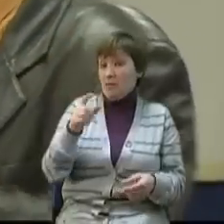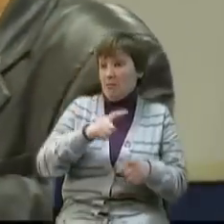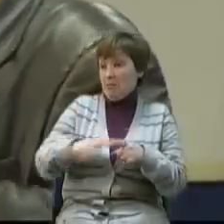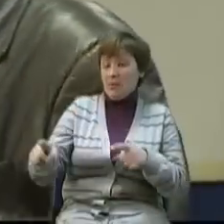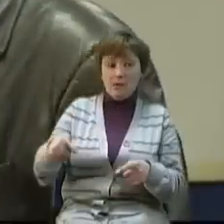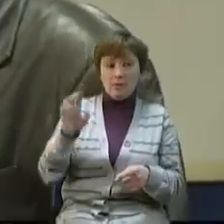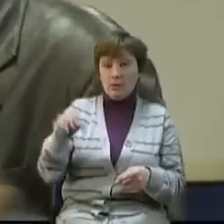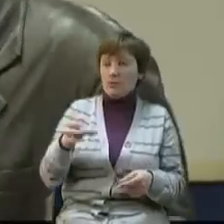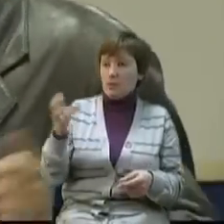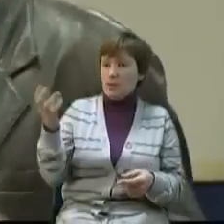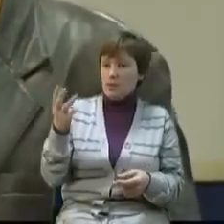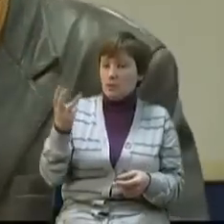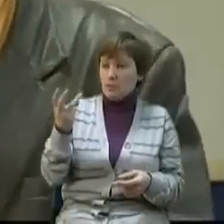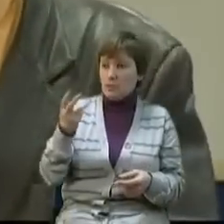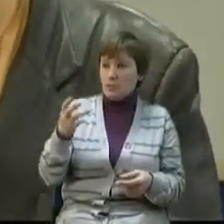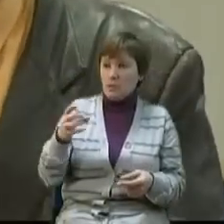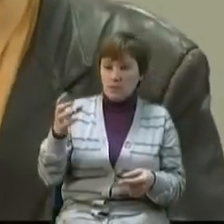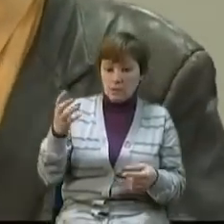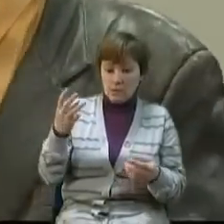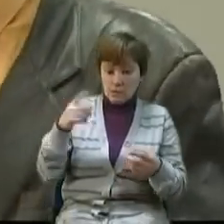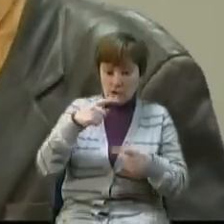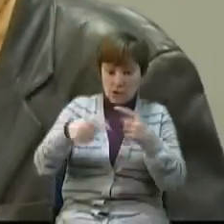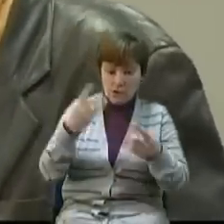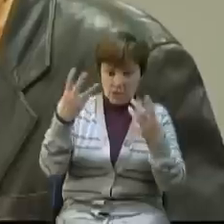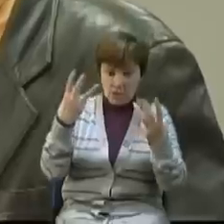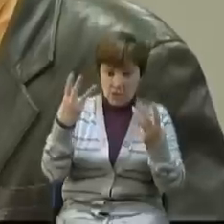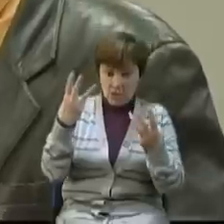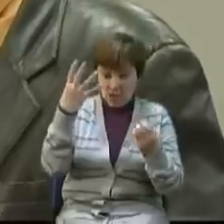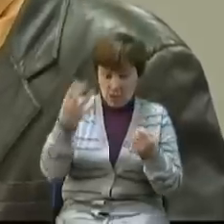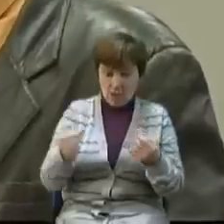мне кто-то говорит, да через 3 дня человек должен умереть, я говорю, да,